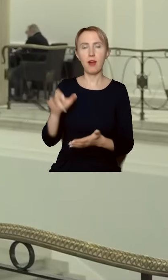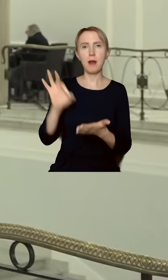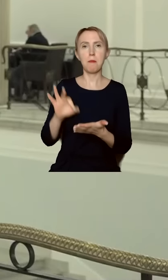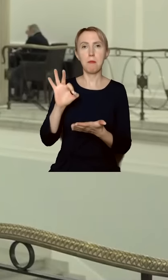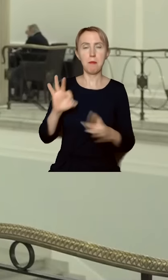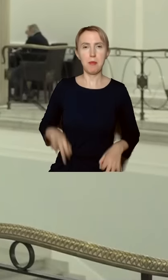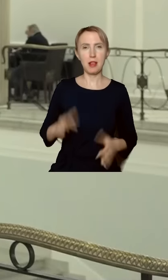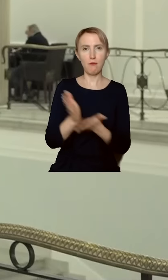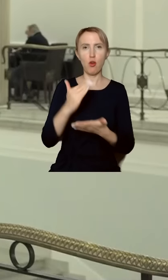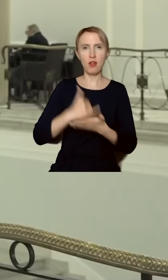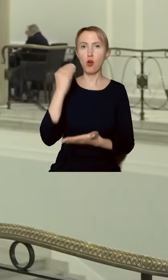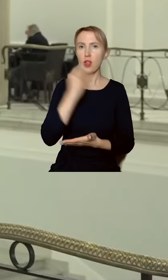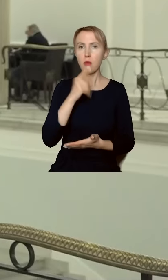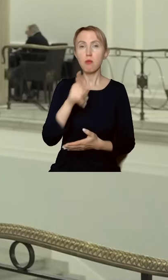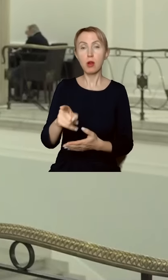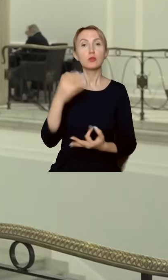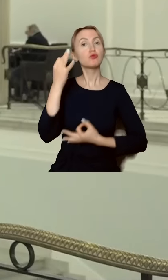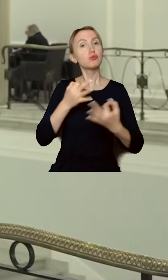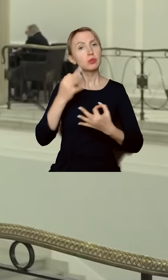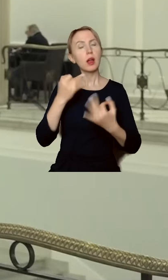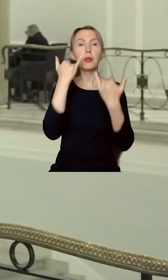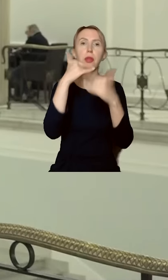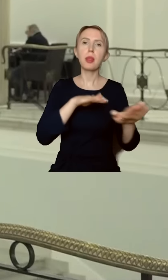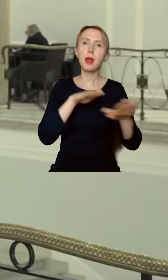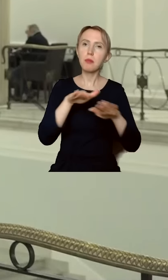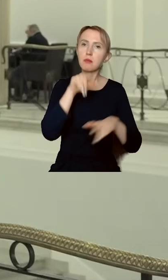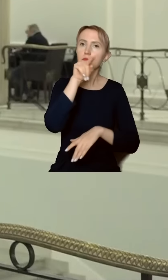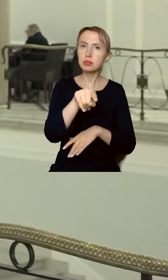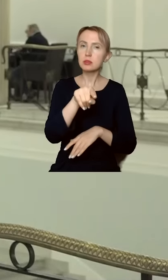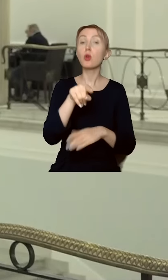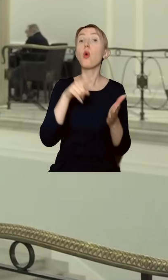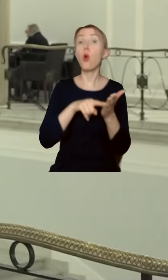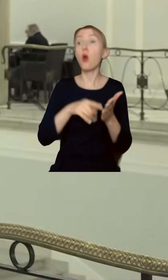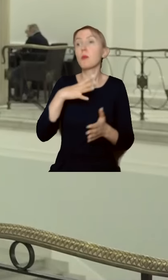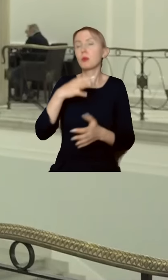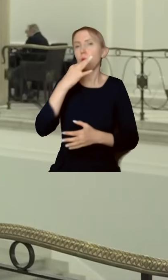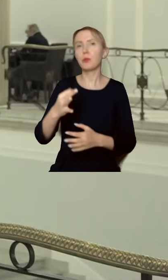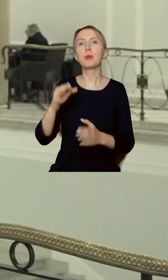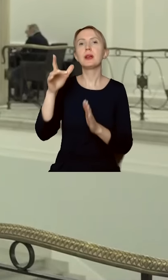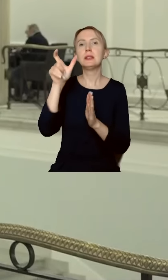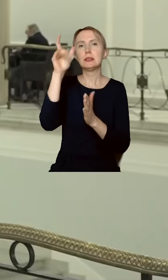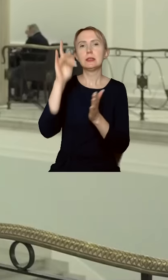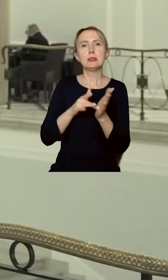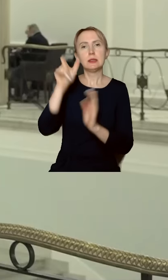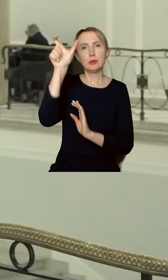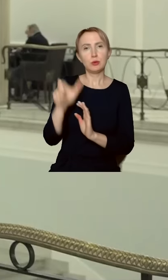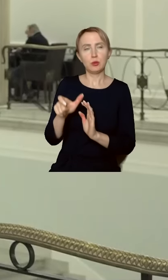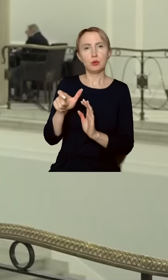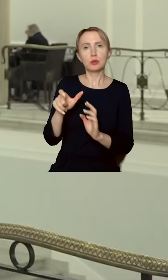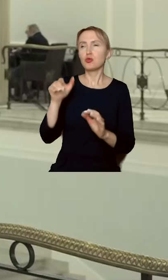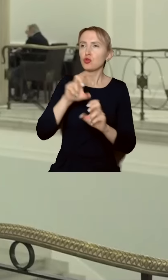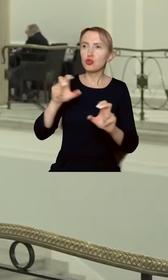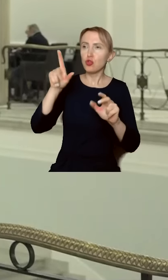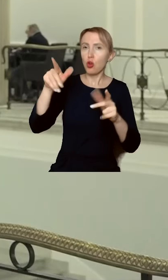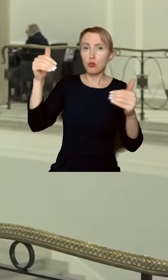pomorskiej, wynika, że rozważana jest inna lokalizacja. I o to właśnie pytałem premiera Donalda Tuska, czy może zapewnić,